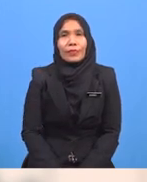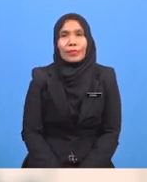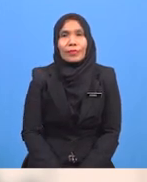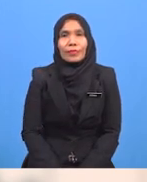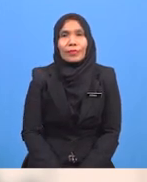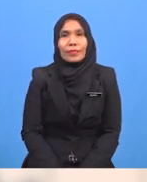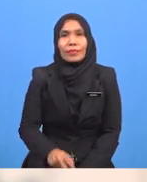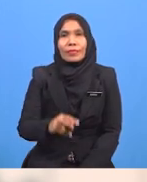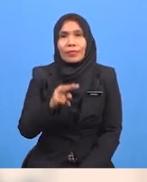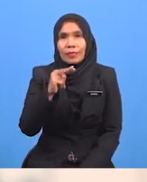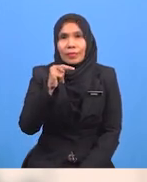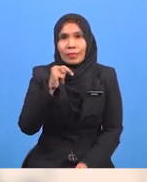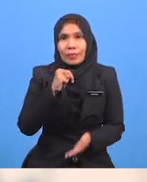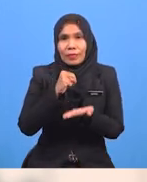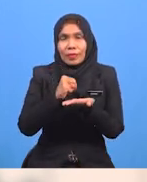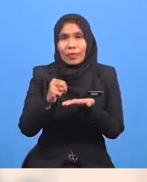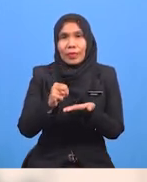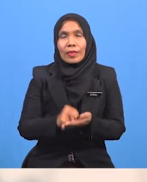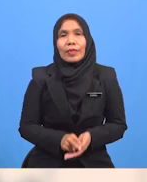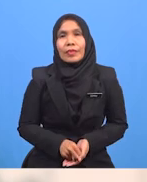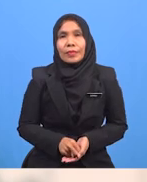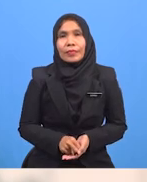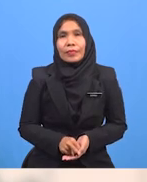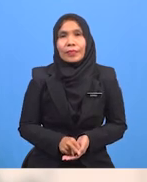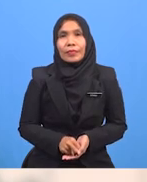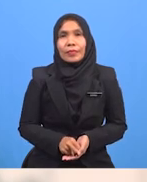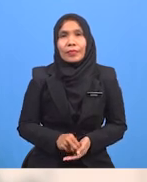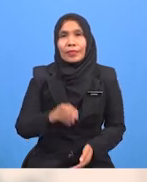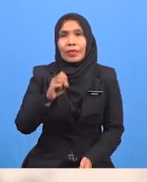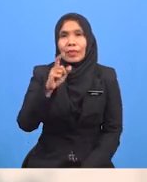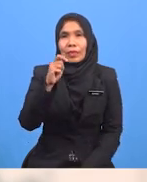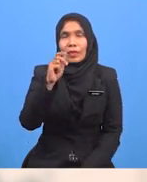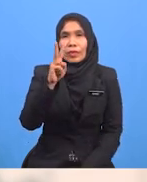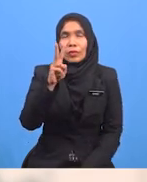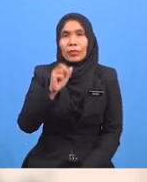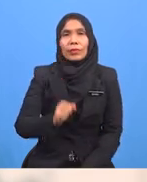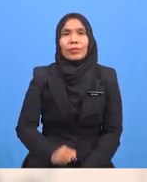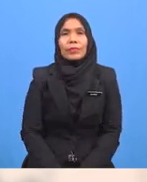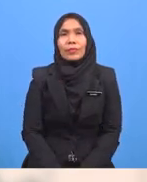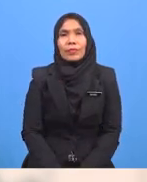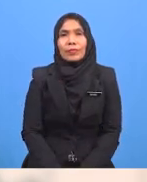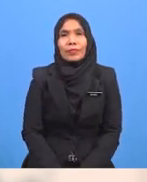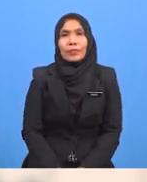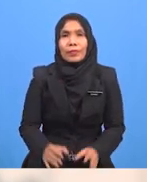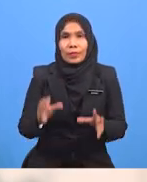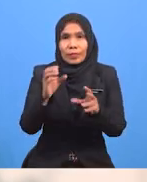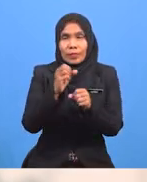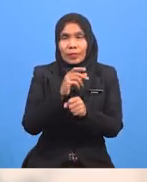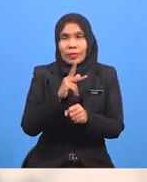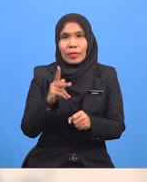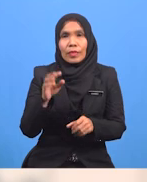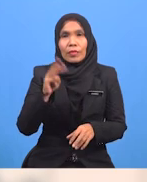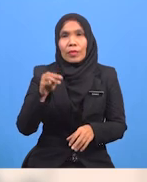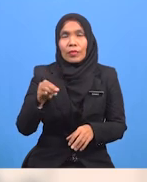sudah tentu nilai semiperimeter bagi segitiga stu dapatkan murid-murid